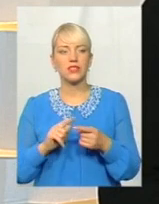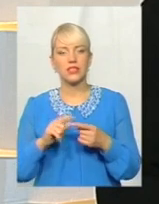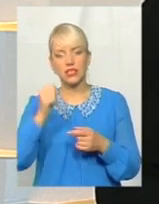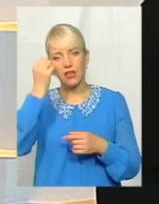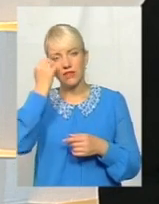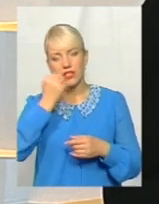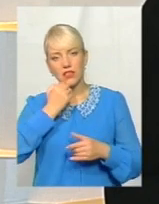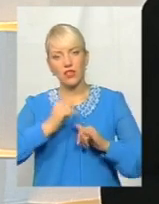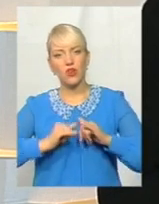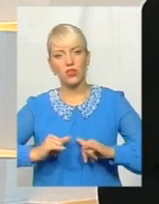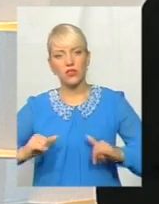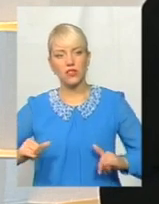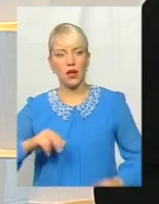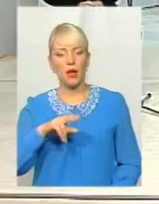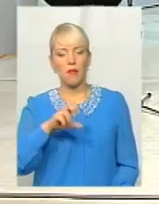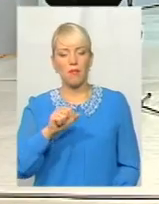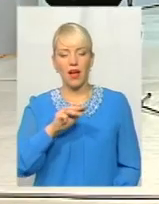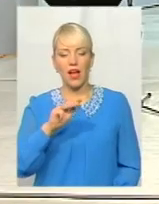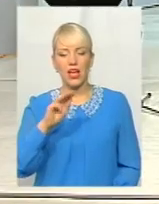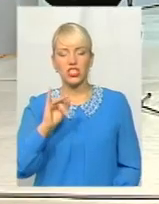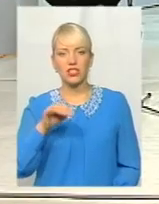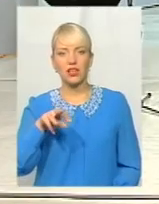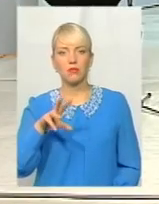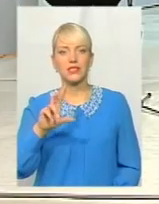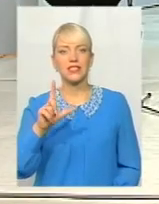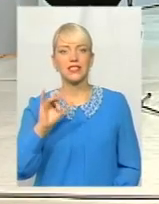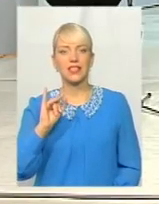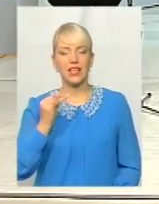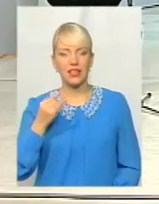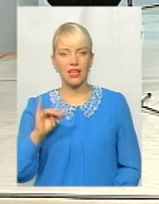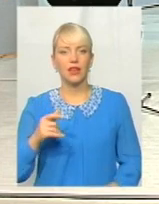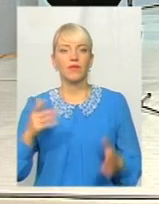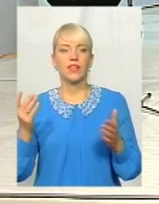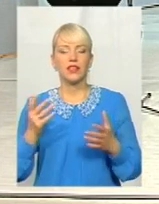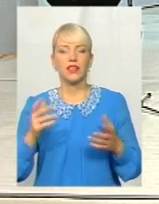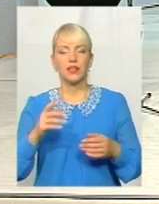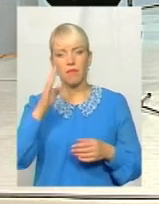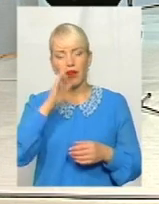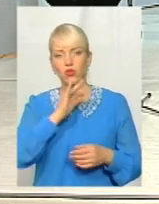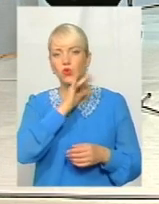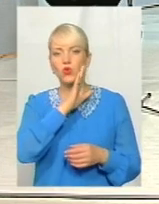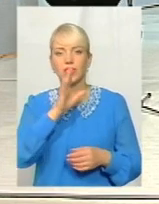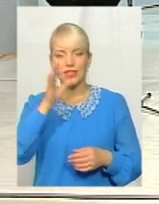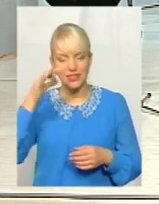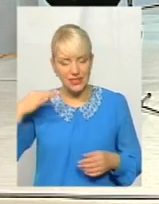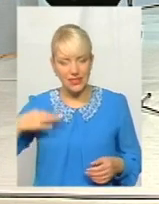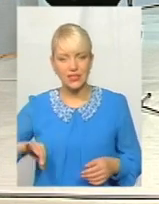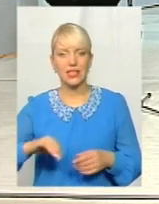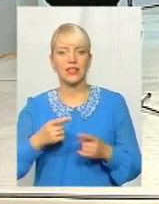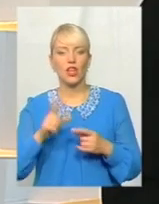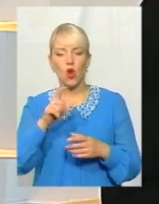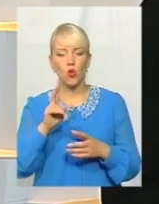Пажимським, батьку і сину, і людям, які згуртувалися навколо них. А наш